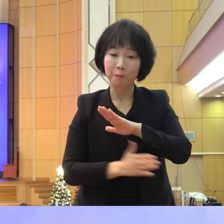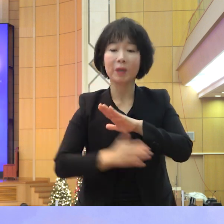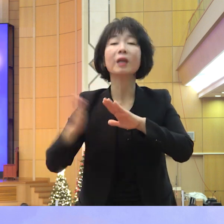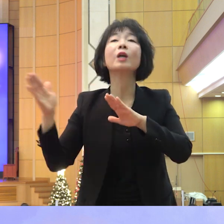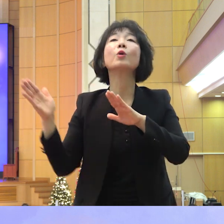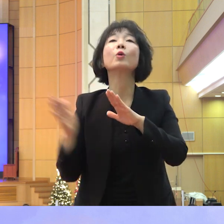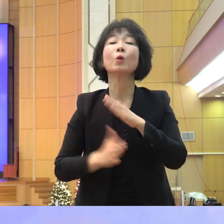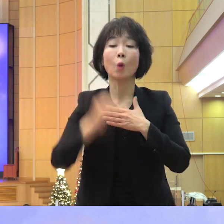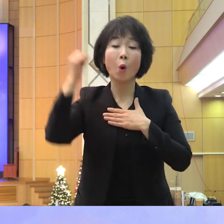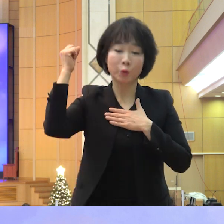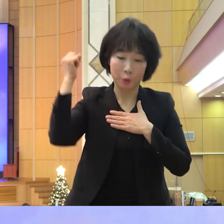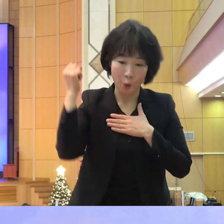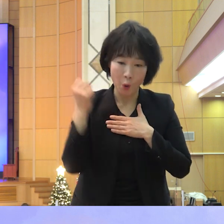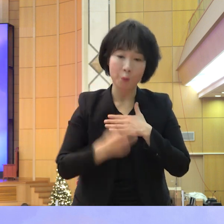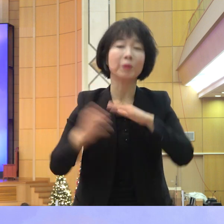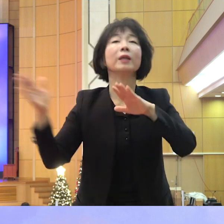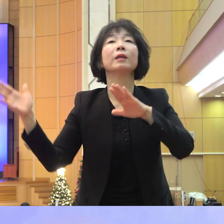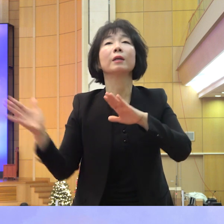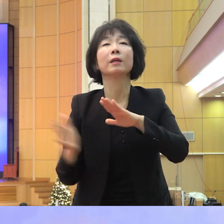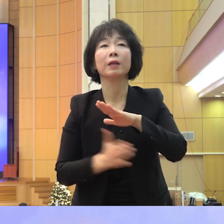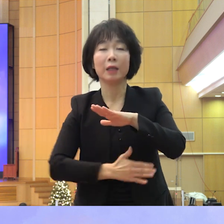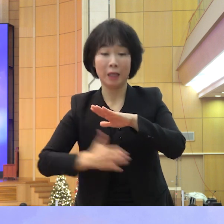내맘 비우고 또